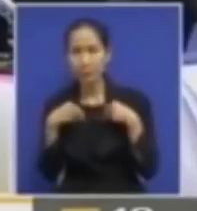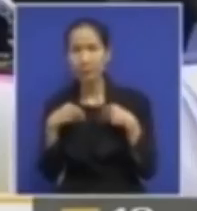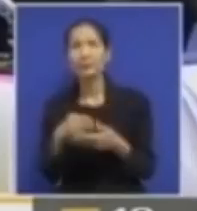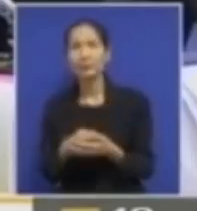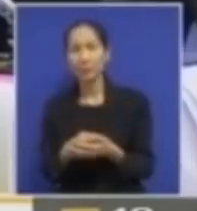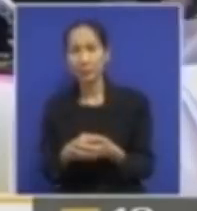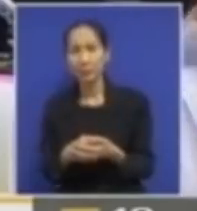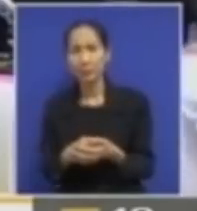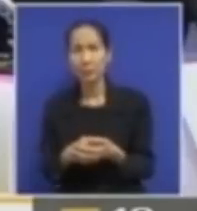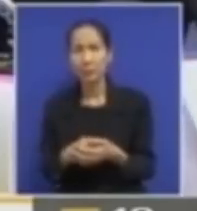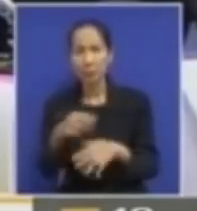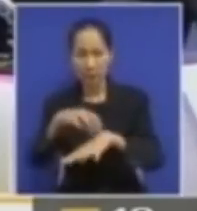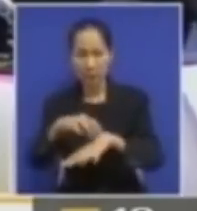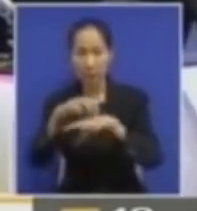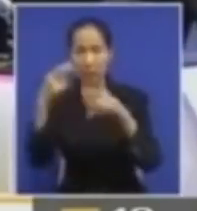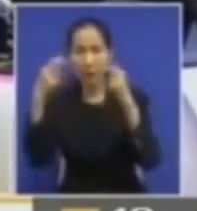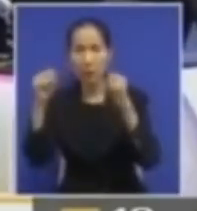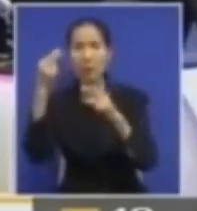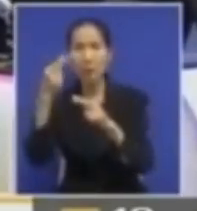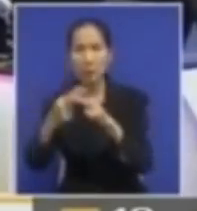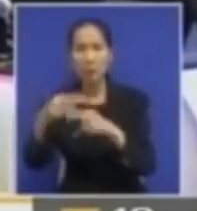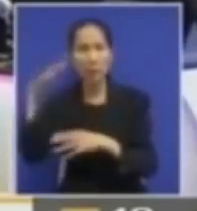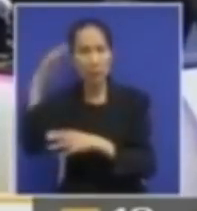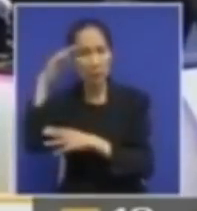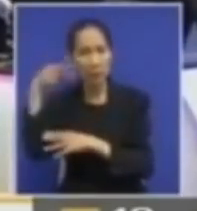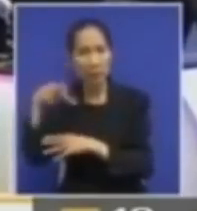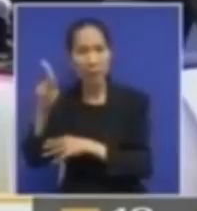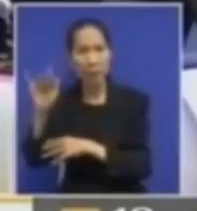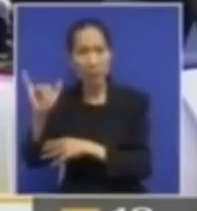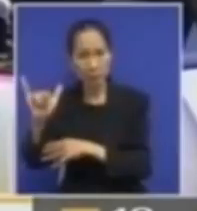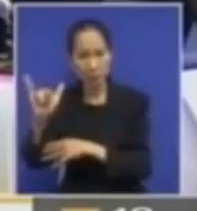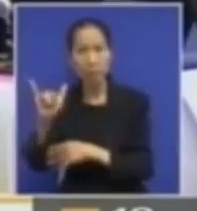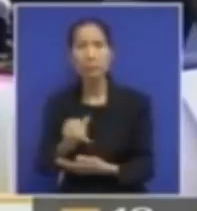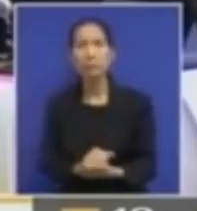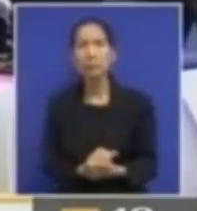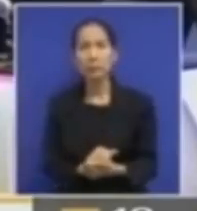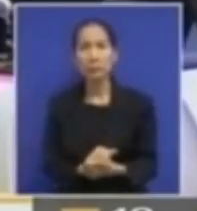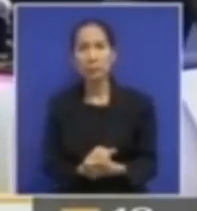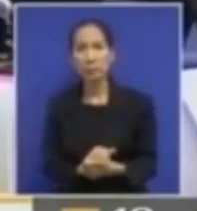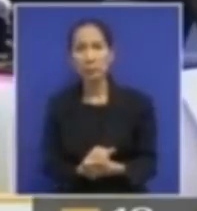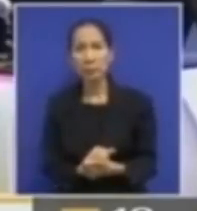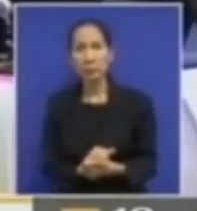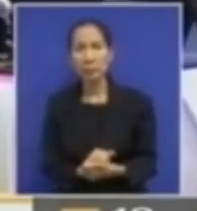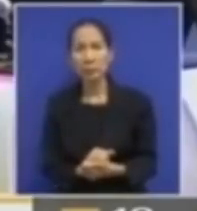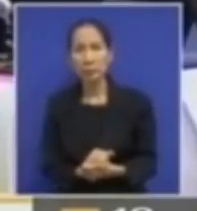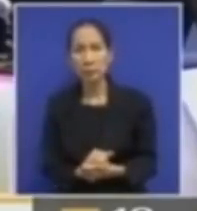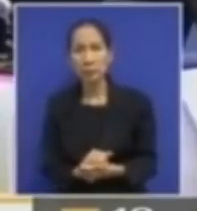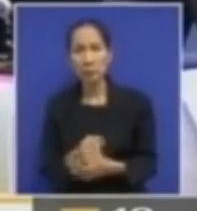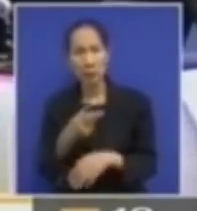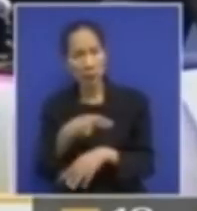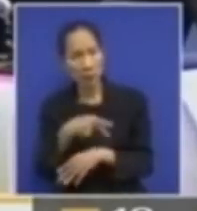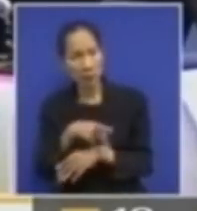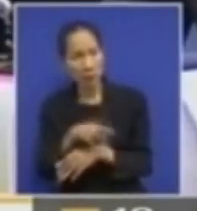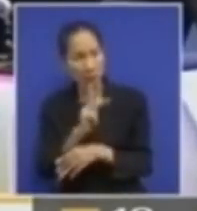มควรดำรงตำแหน่งนายกรัฐมนตรีชื่อพลเอกประยุทธ์จันทร์โอชาท่านประธานครับในการดำเนินการ